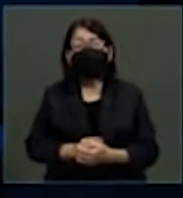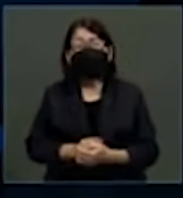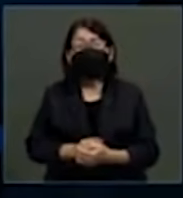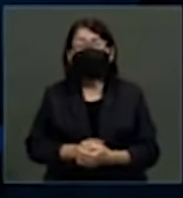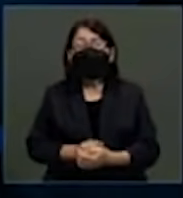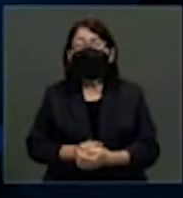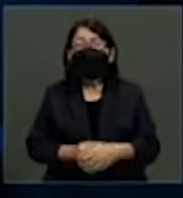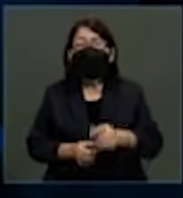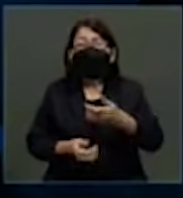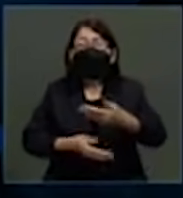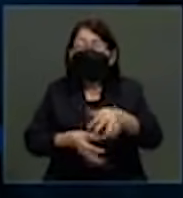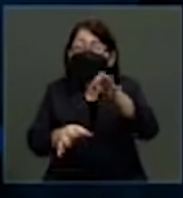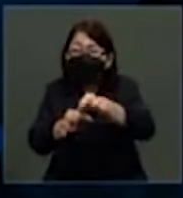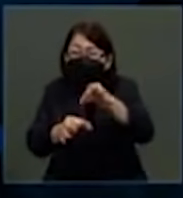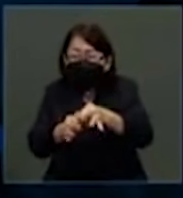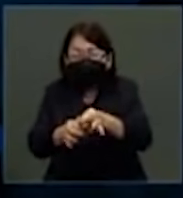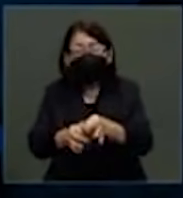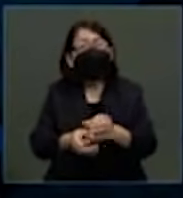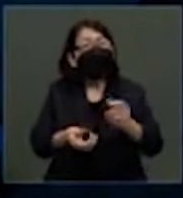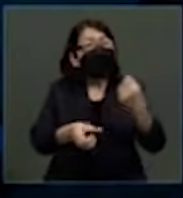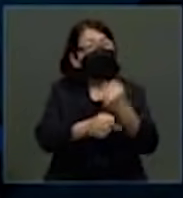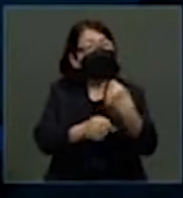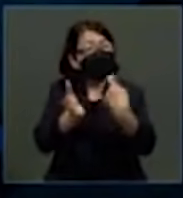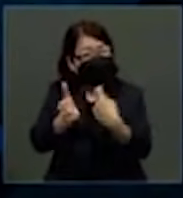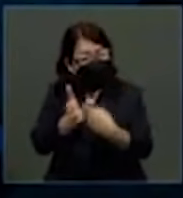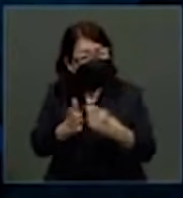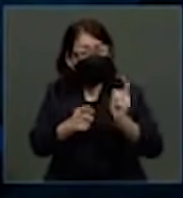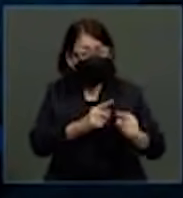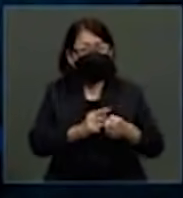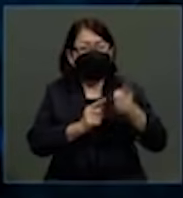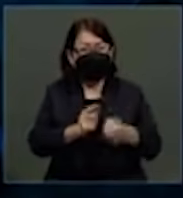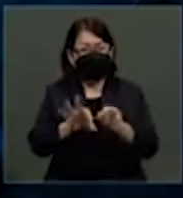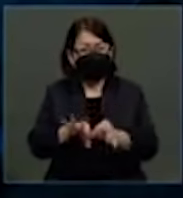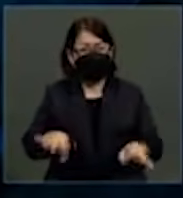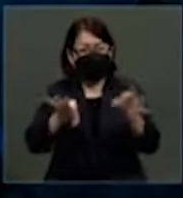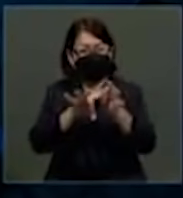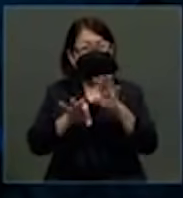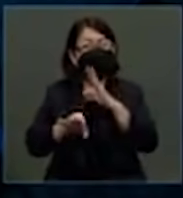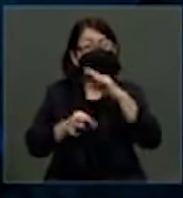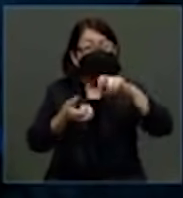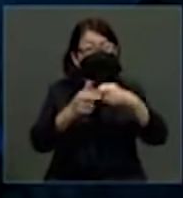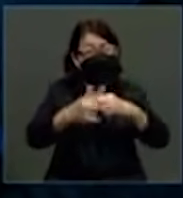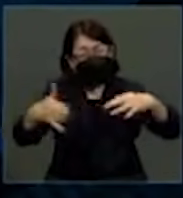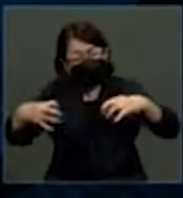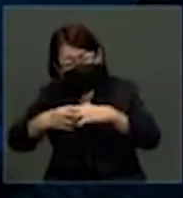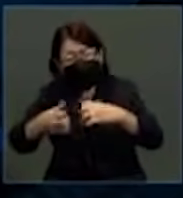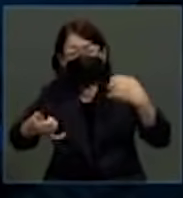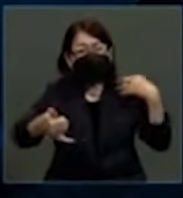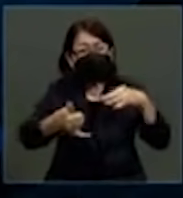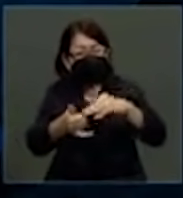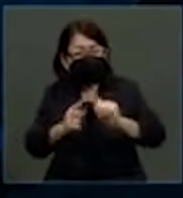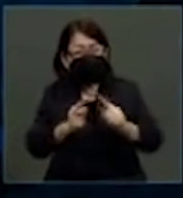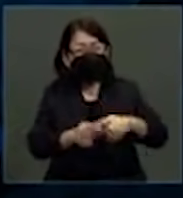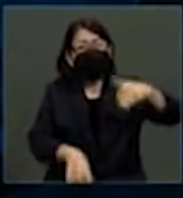ยภัยพิบัติผู้บริการด้านธนาคารตลาดทุนการประกันภั